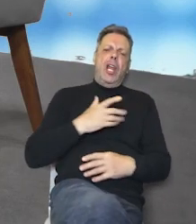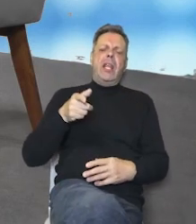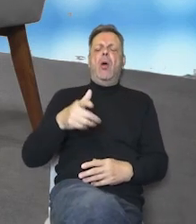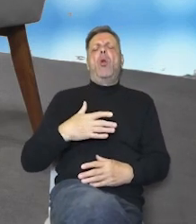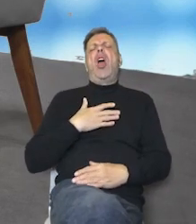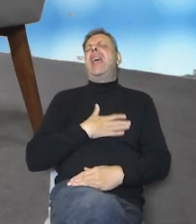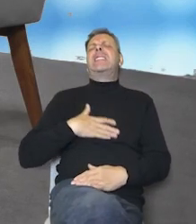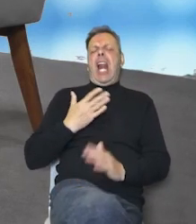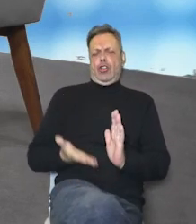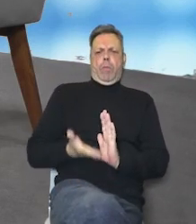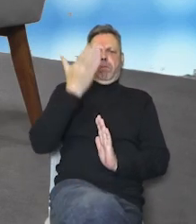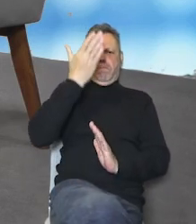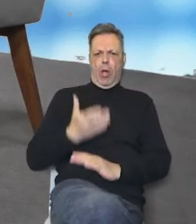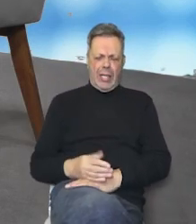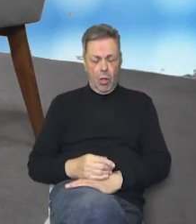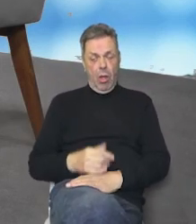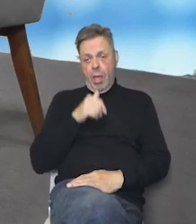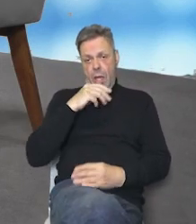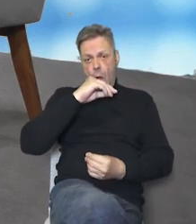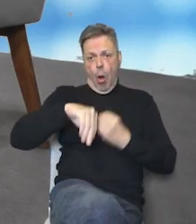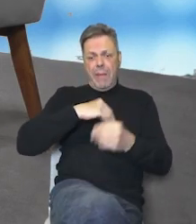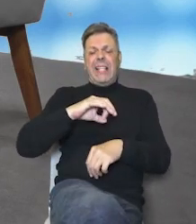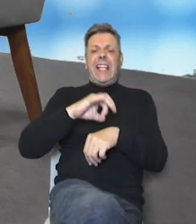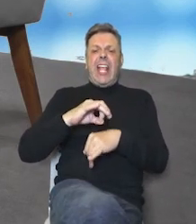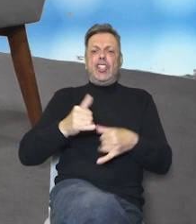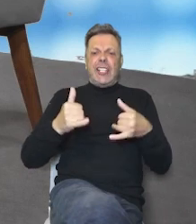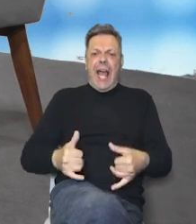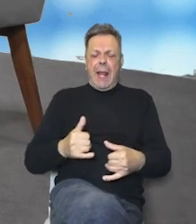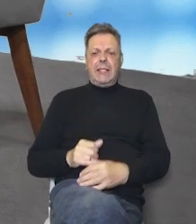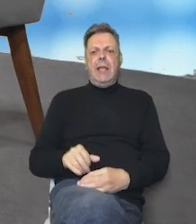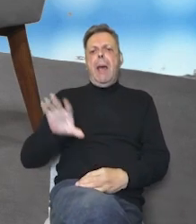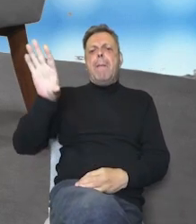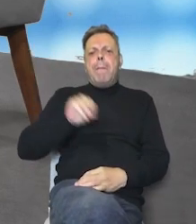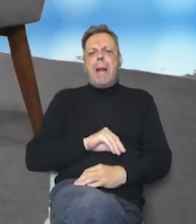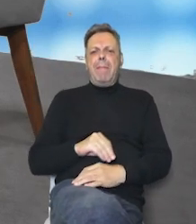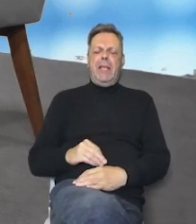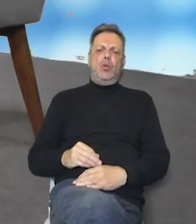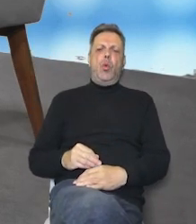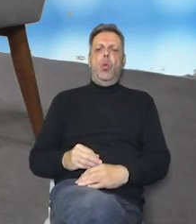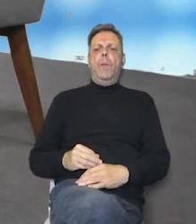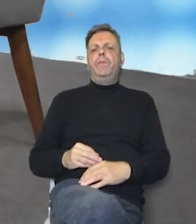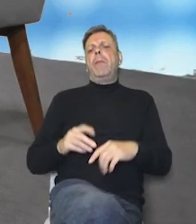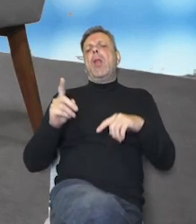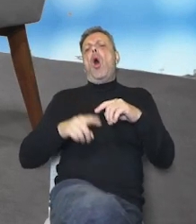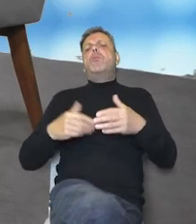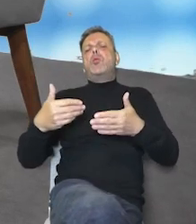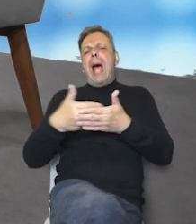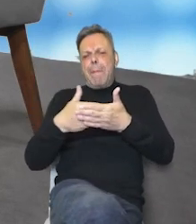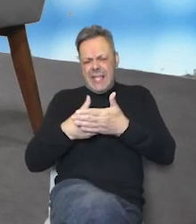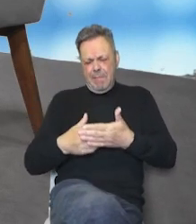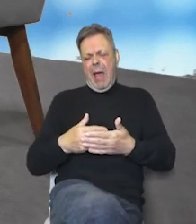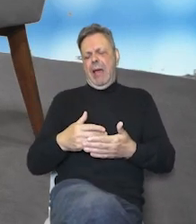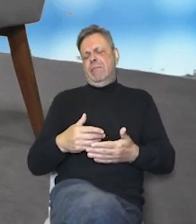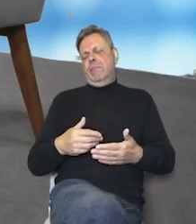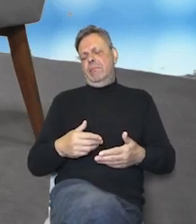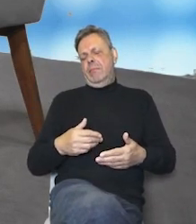strašno poraslo. Pa obiteljski liječnici danas prepisuju otpusna pisma nalaza iz bolnica umjesto da se